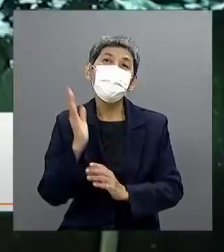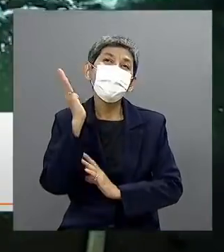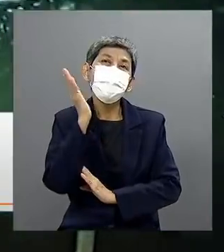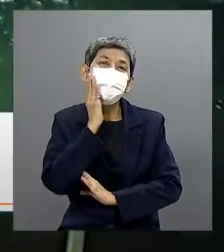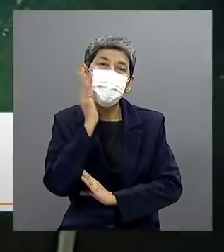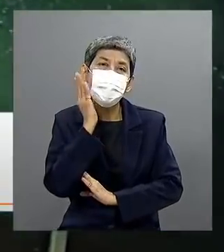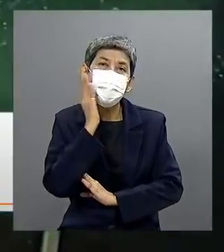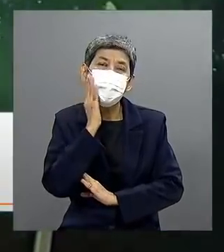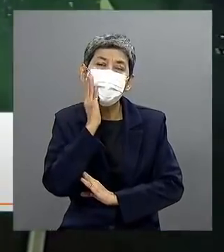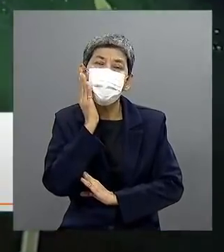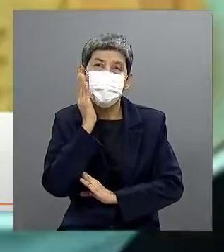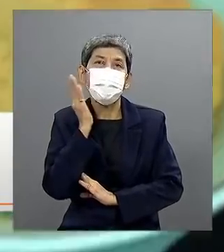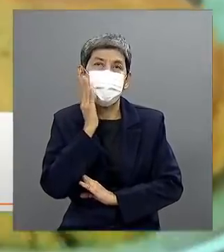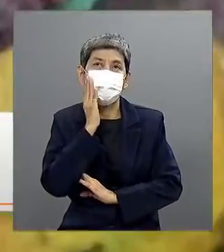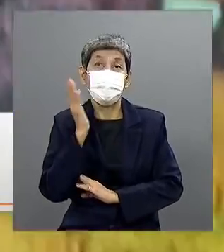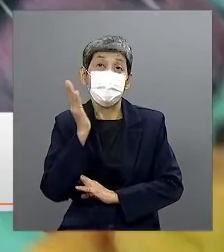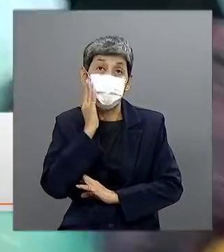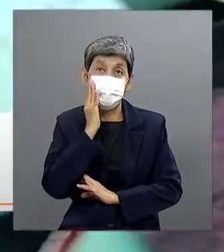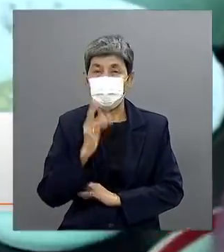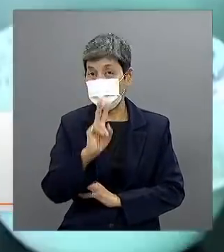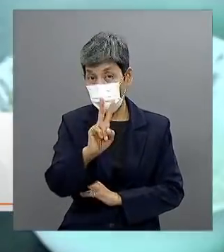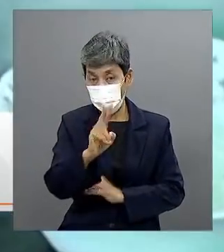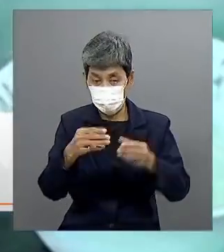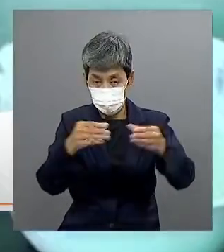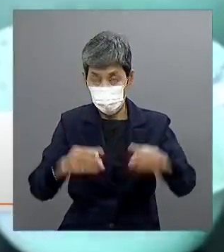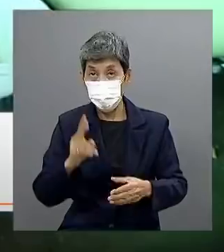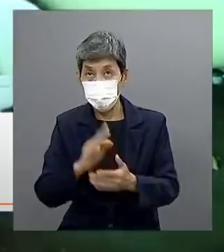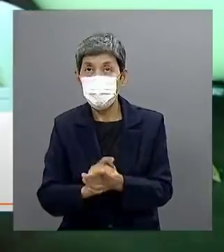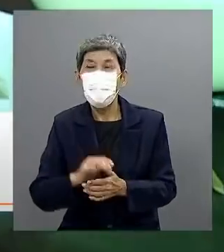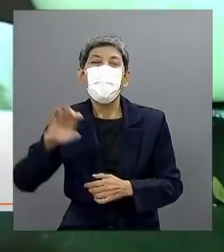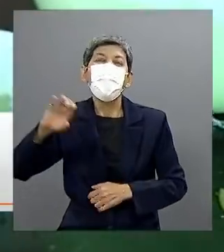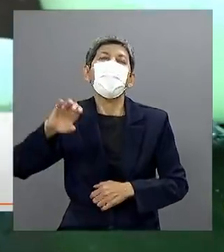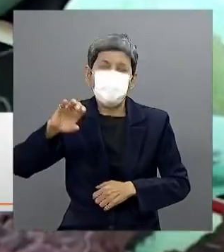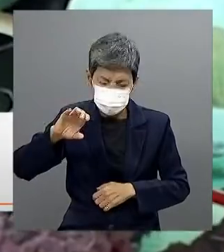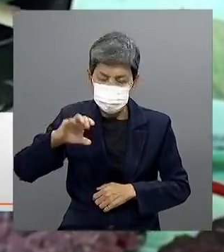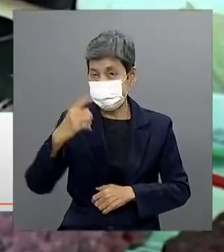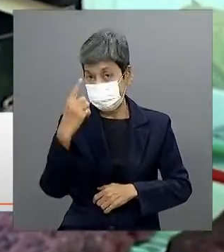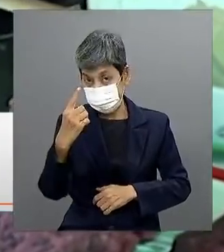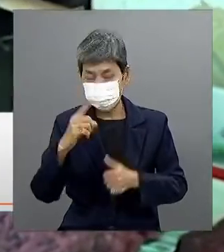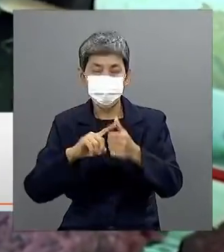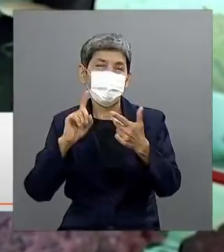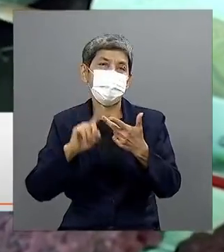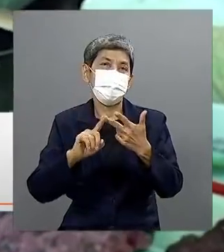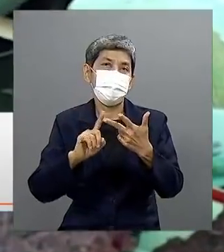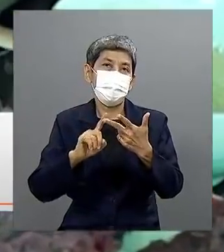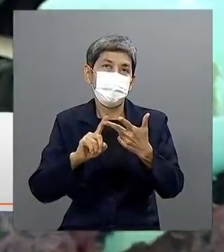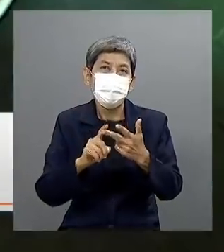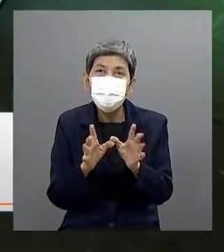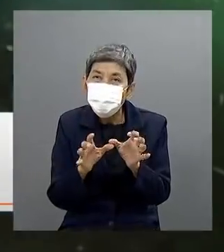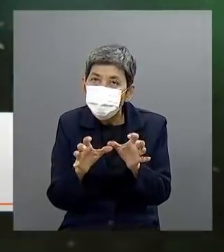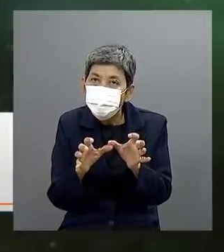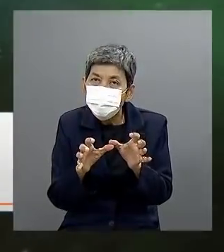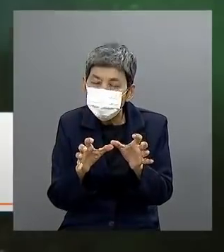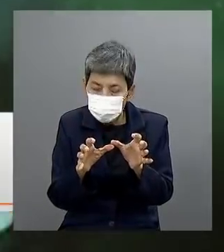านี่ค่ะแป้งมัน2ถุงอันนี้ก็คือพริกไทย1ช้อนอันนี้ก็คือผงปูกะแป้งสาลีค่ะ